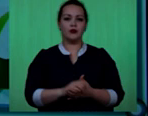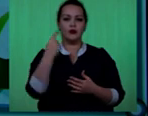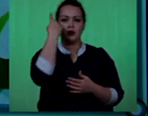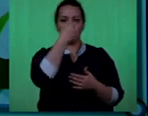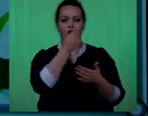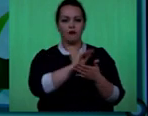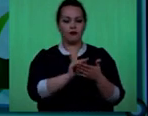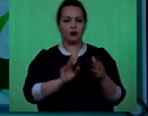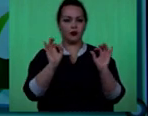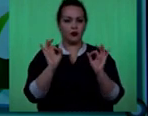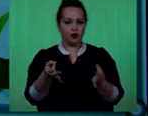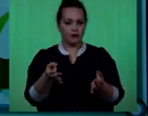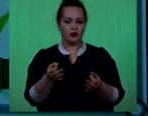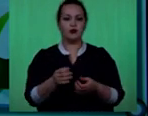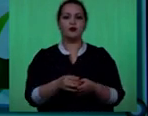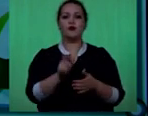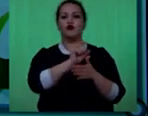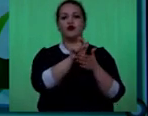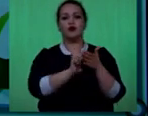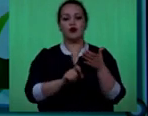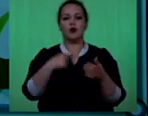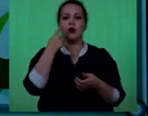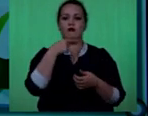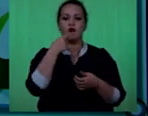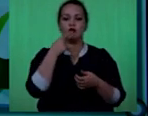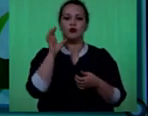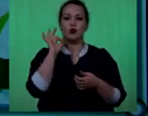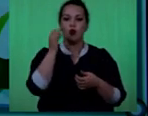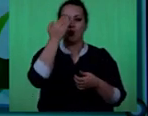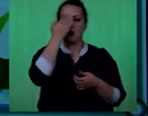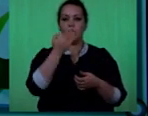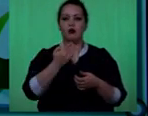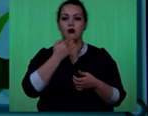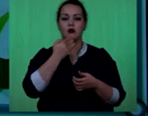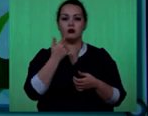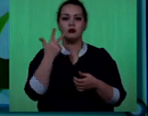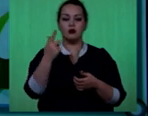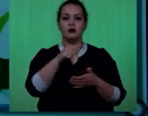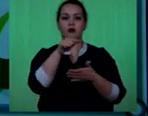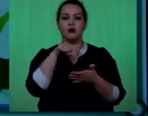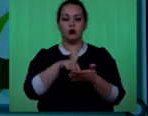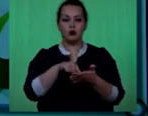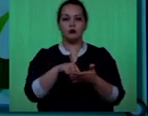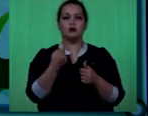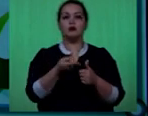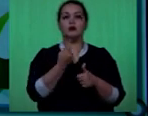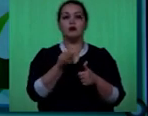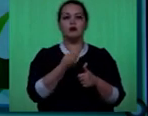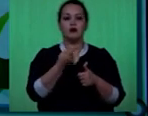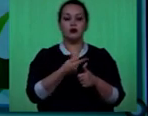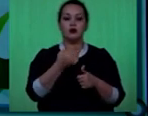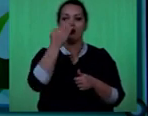правильно в стихотворении говорится о лете третий вопрос назовите